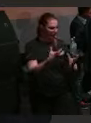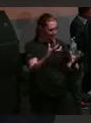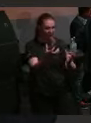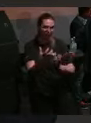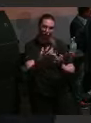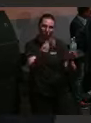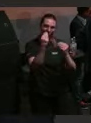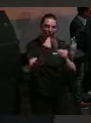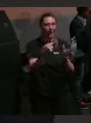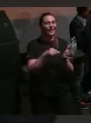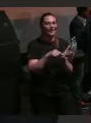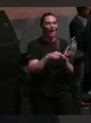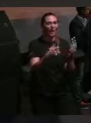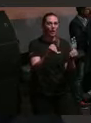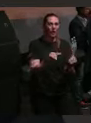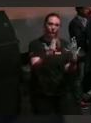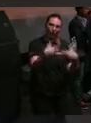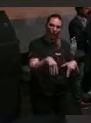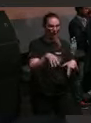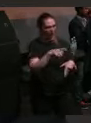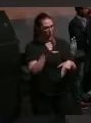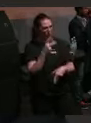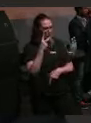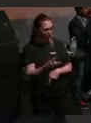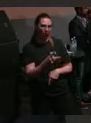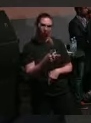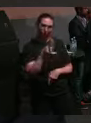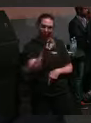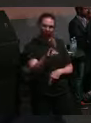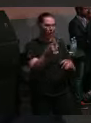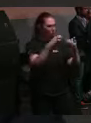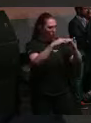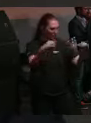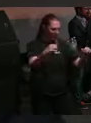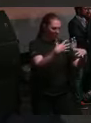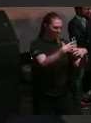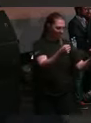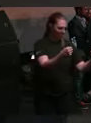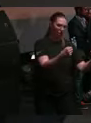modulære kjernekraftverk, synes vi skal kikke på dem. Vi må skille mellom hva som